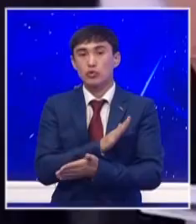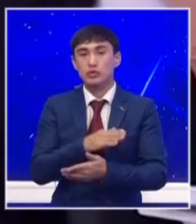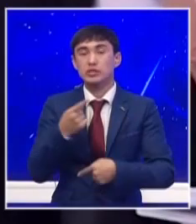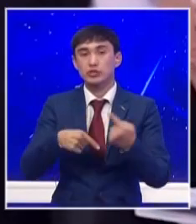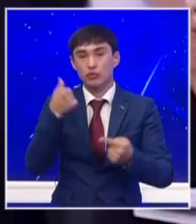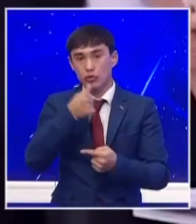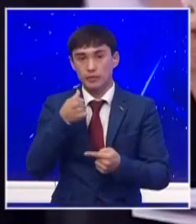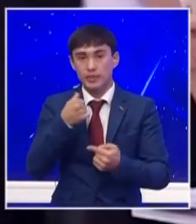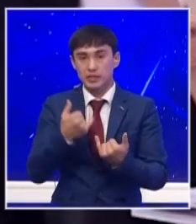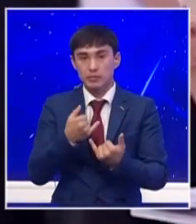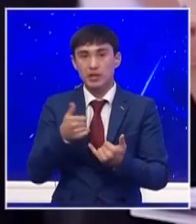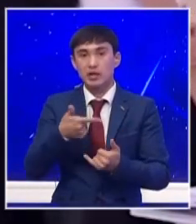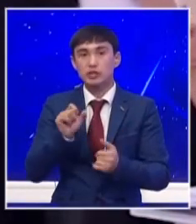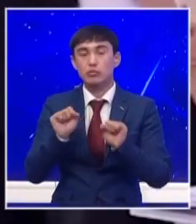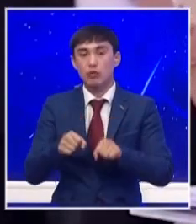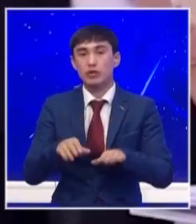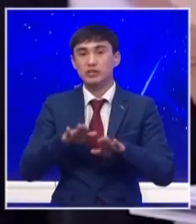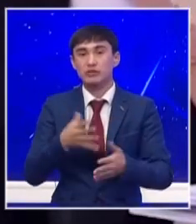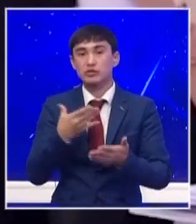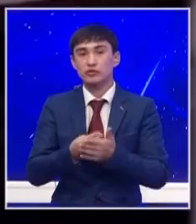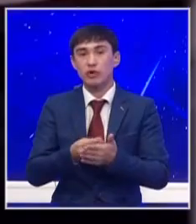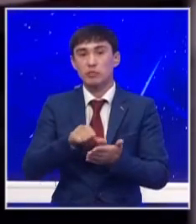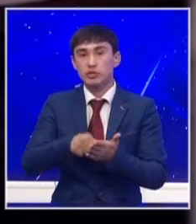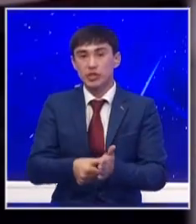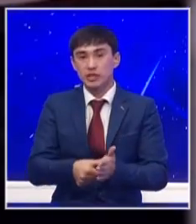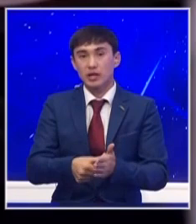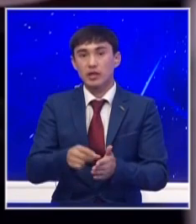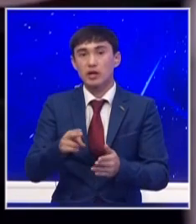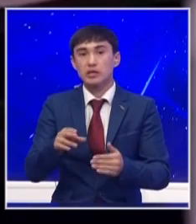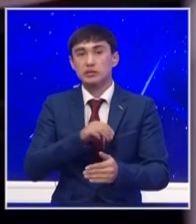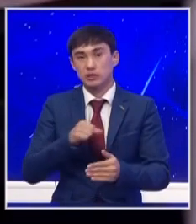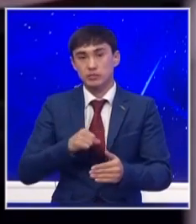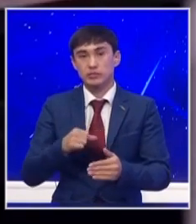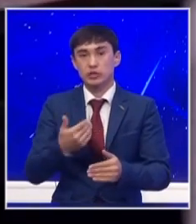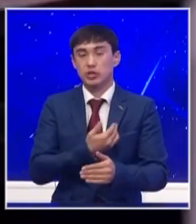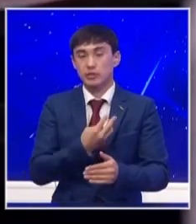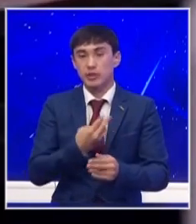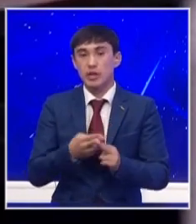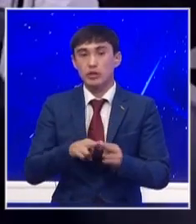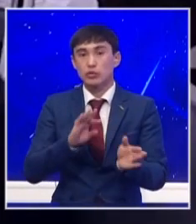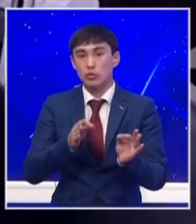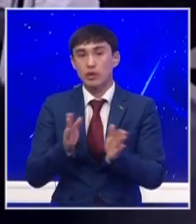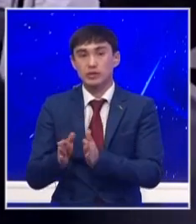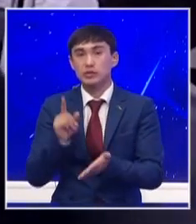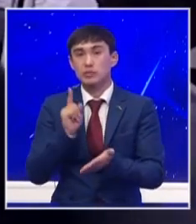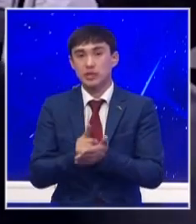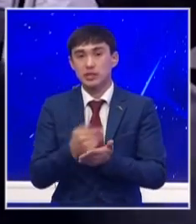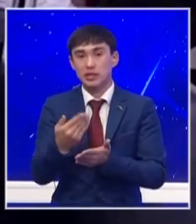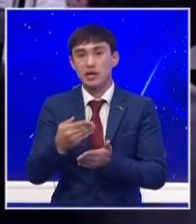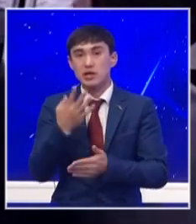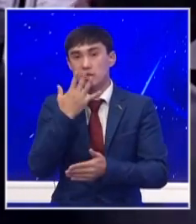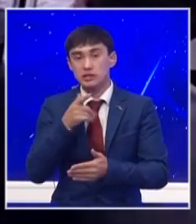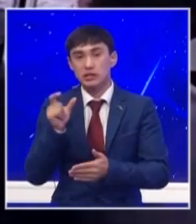следующего года теперь граждане могут оставлять свои отпечатки пальцев на добровольной основе но эта норма остаётся обязательно для